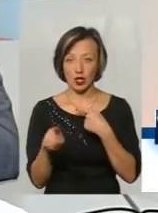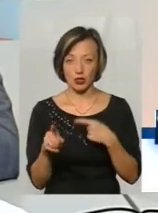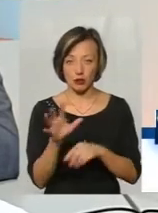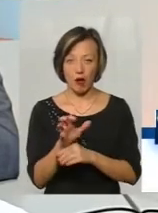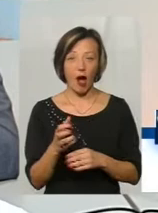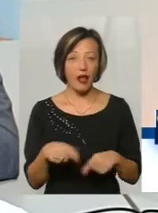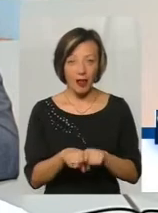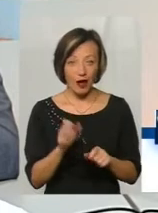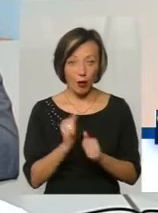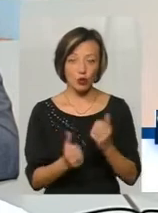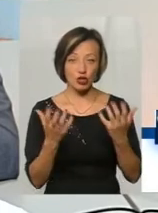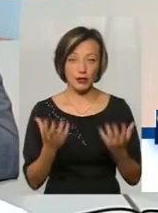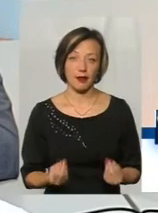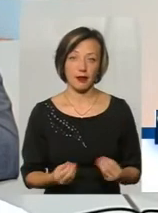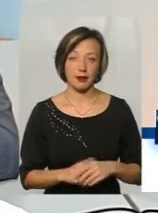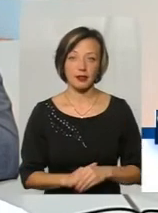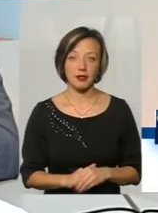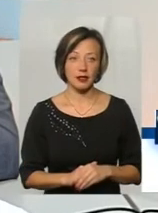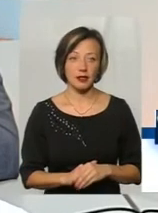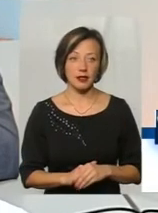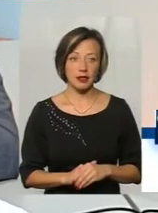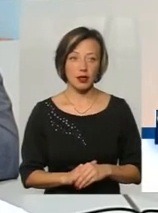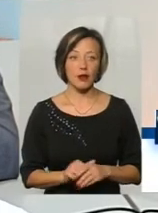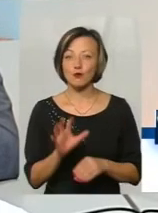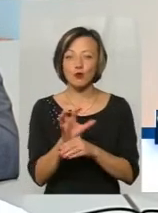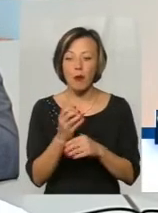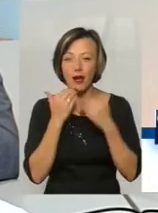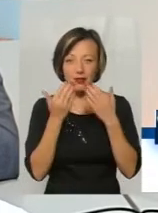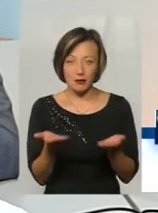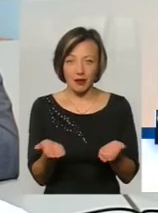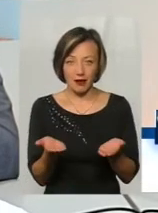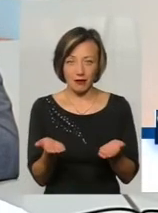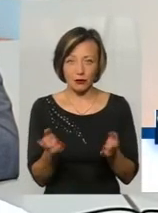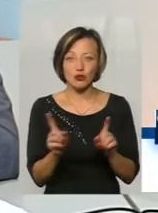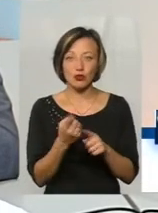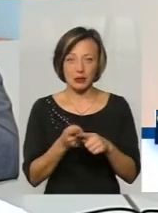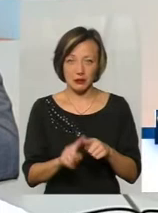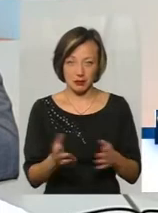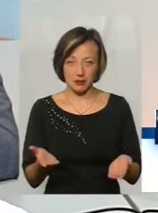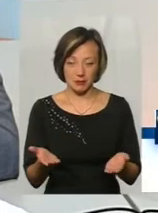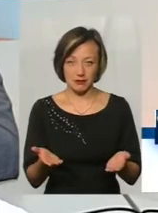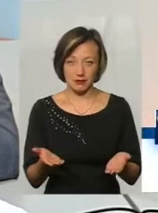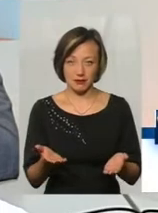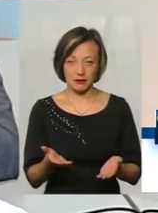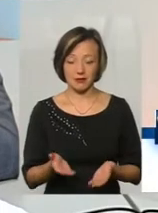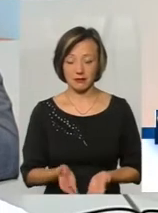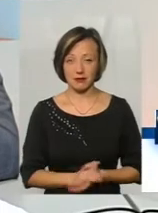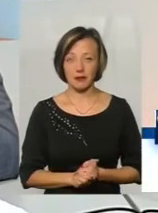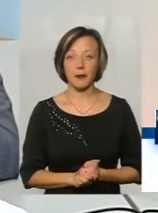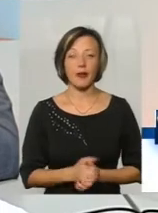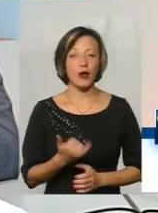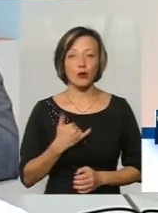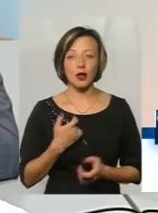А таке кожен день. І в собаки ми не спитаємо, що тебе там на бої виставляли, чи як. От в нас